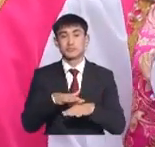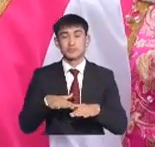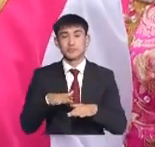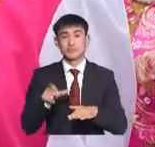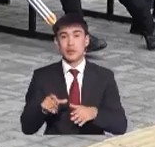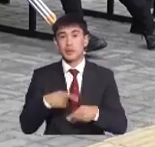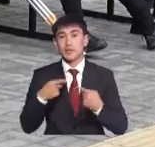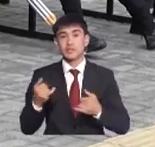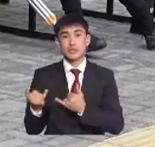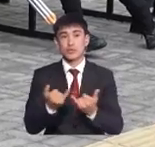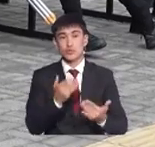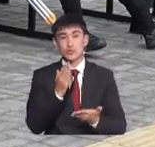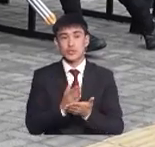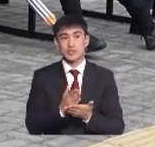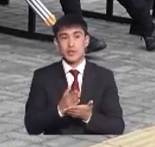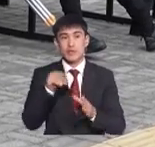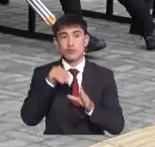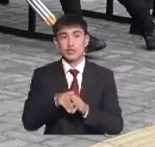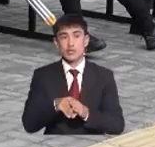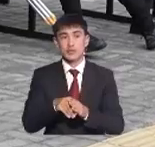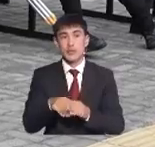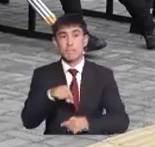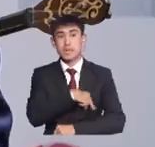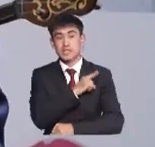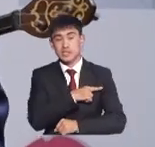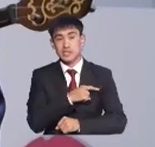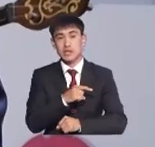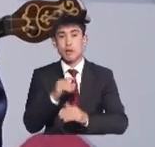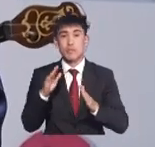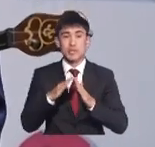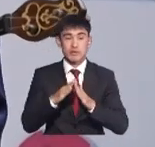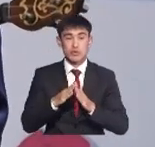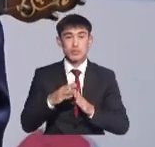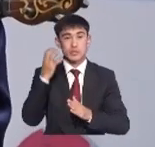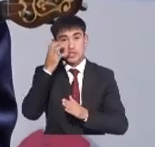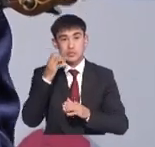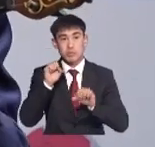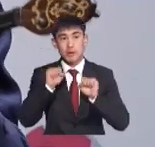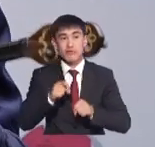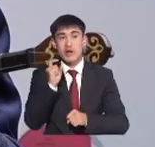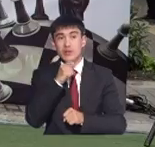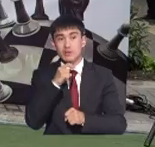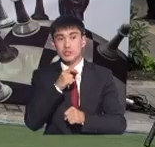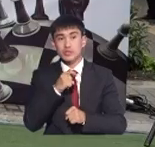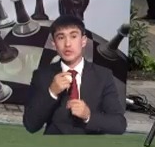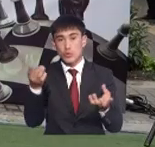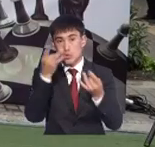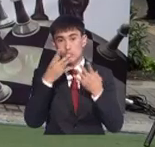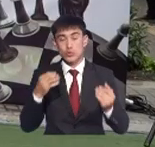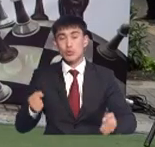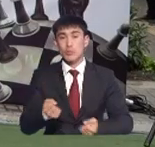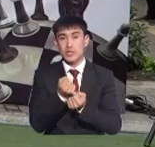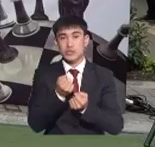предоставляются различные виды услуг Они включают в себя медицинскую бытовую психологическую правовую экономическую и культурную